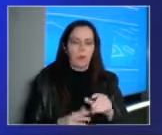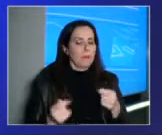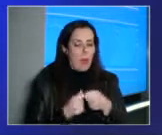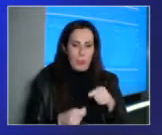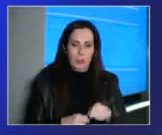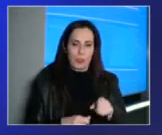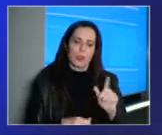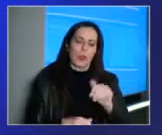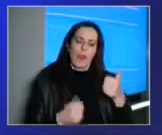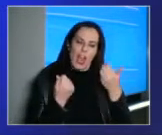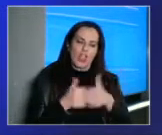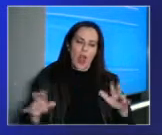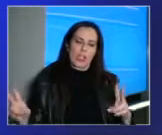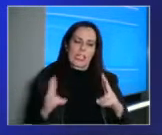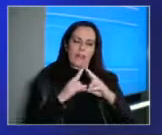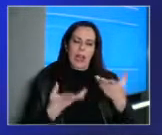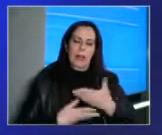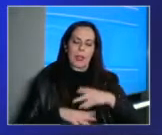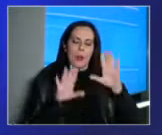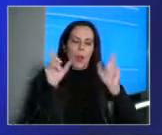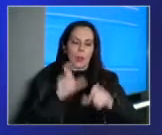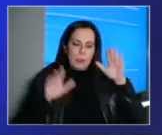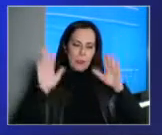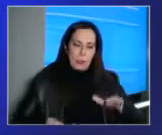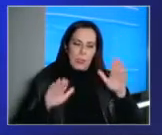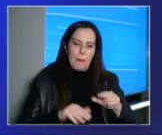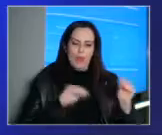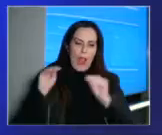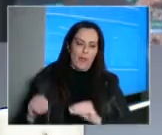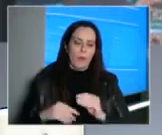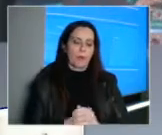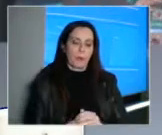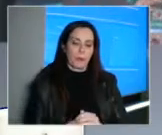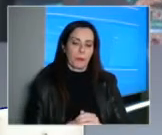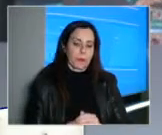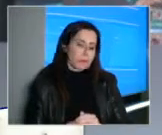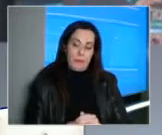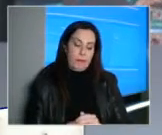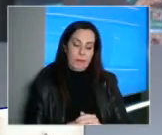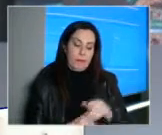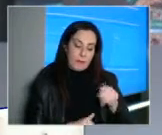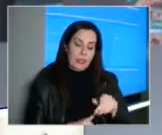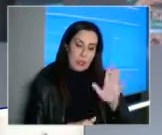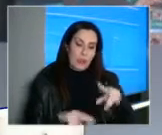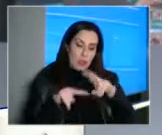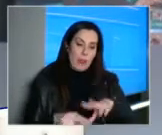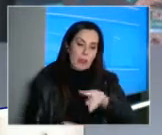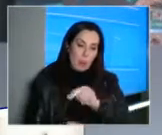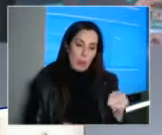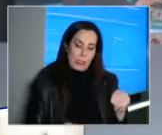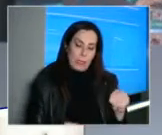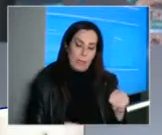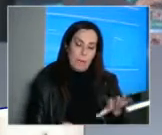מבחינה הזו זה קודם כל הכישלון של צרפת לקלוט את האוכלוסייה הזו. נכון, וזה גם לא הולך לשום מקום, וזה כנראה גם יהיה הנושא